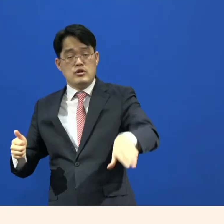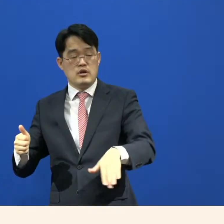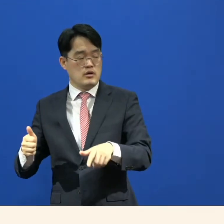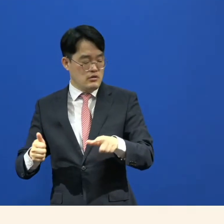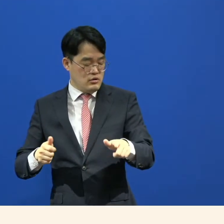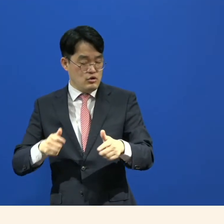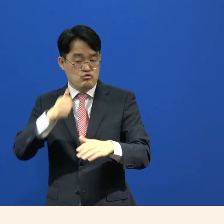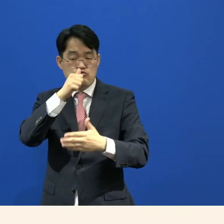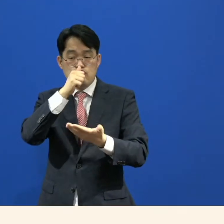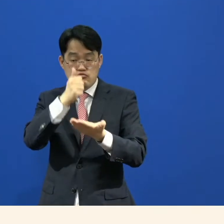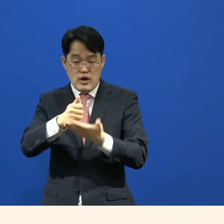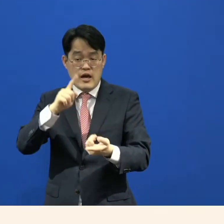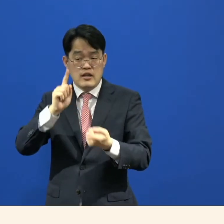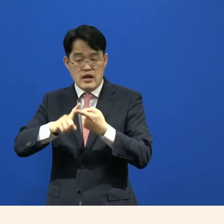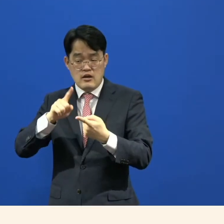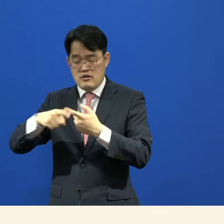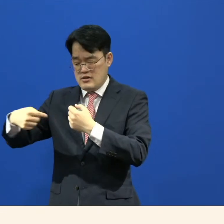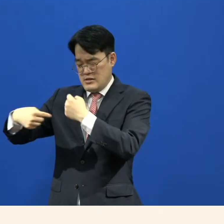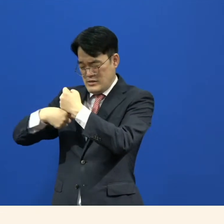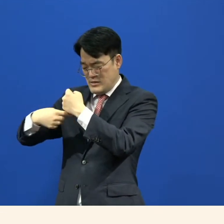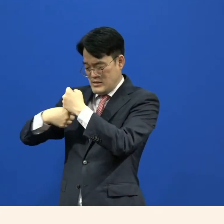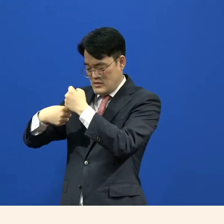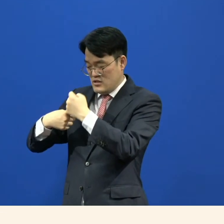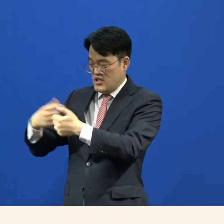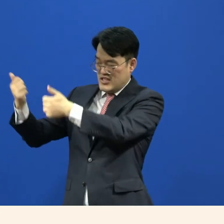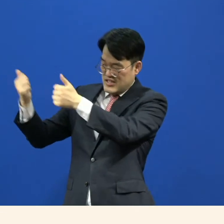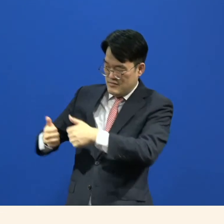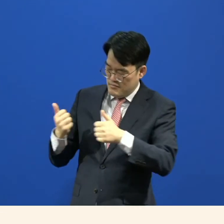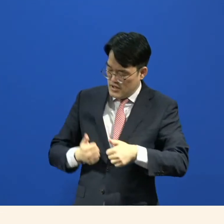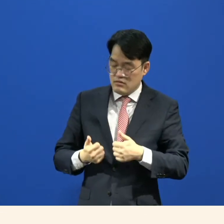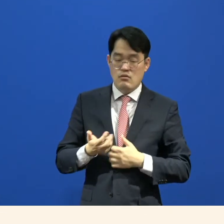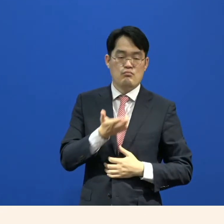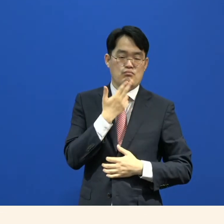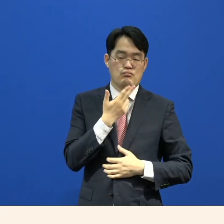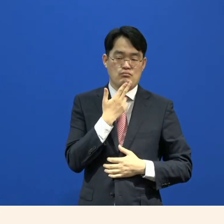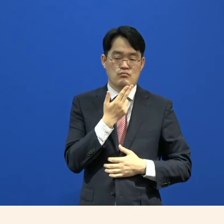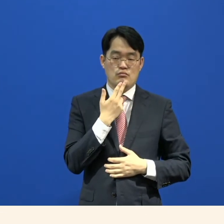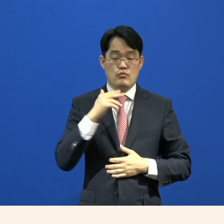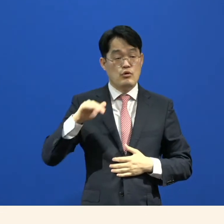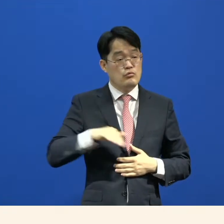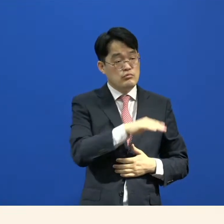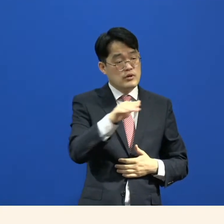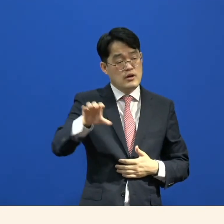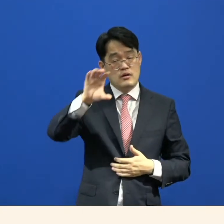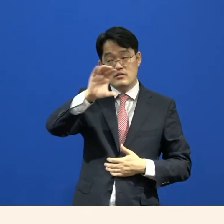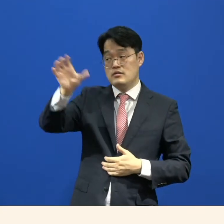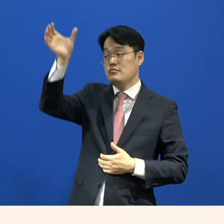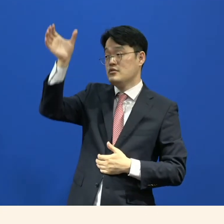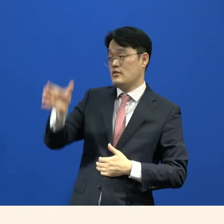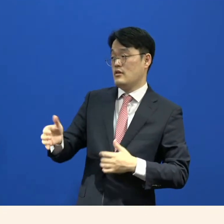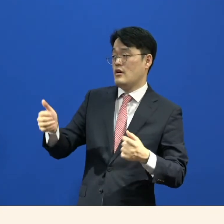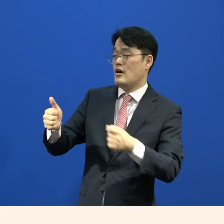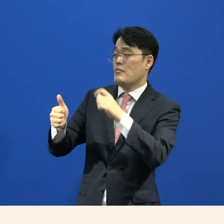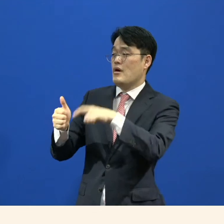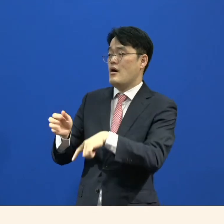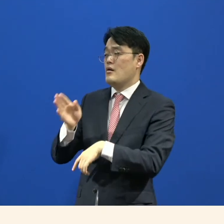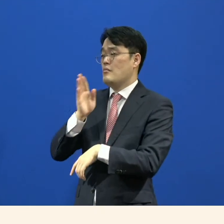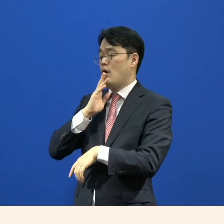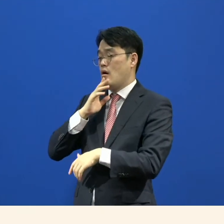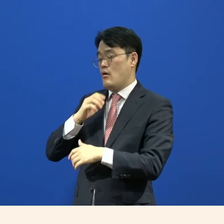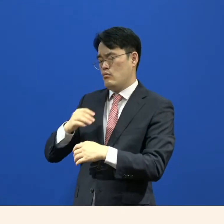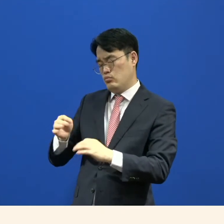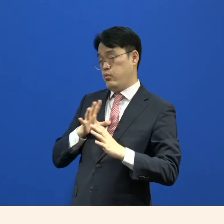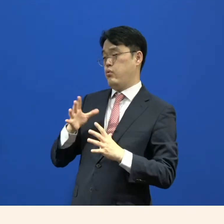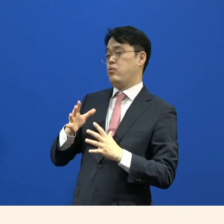어찌 그래서 이 십자가를 자랑하지 않을 수가 있는가? 어찌 이 십자가 앞에 흥분하지 않을 수 있는가? 이 비밀을